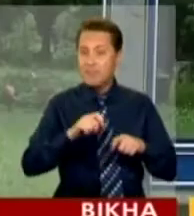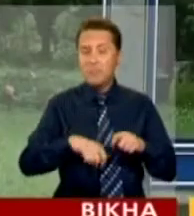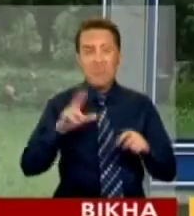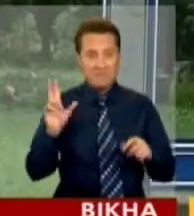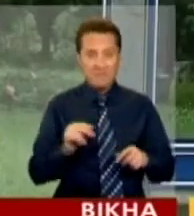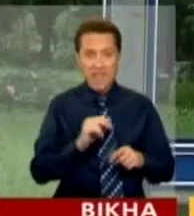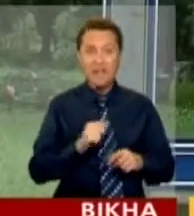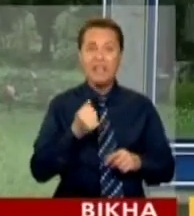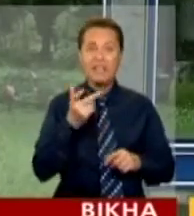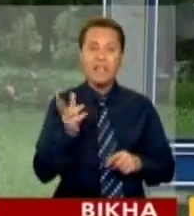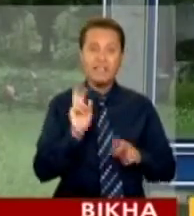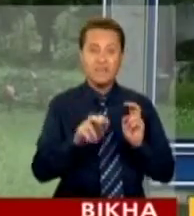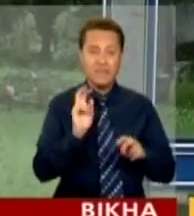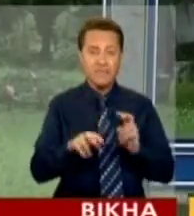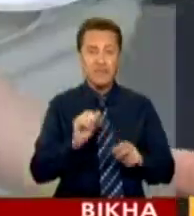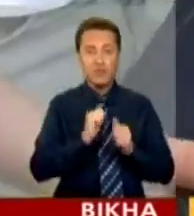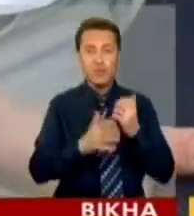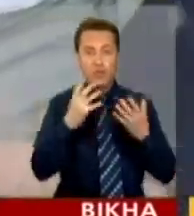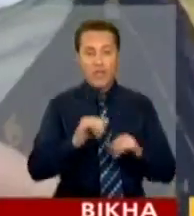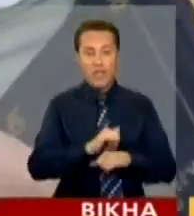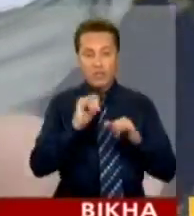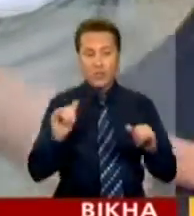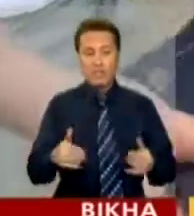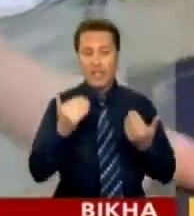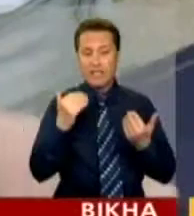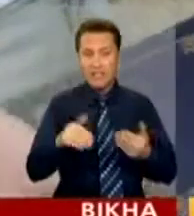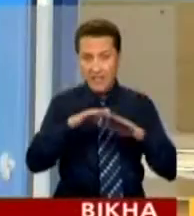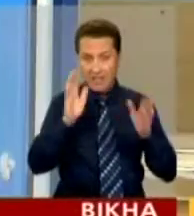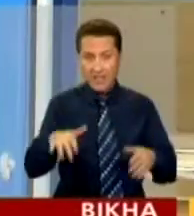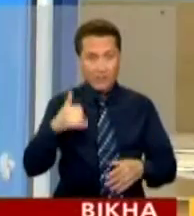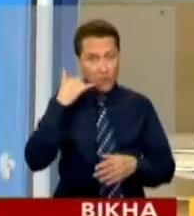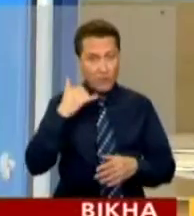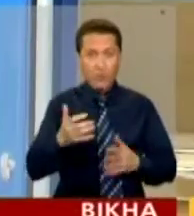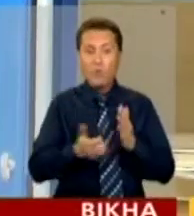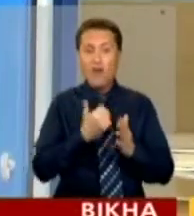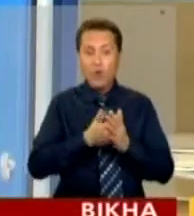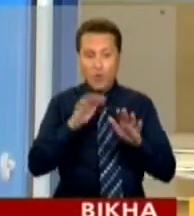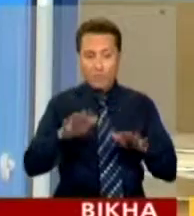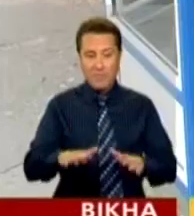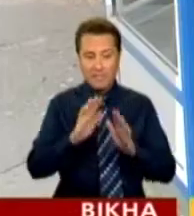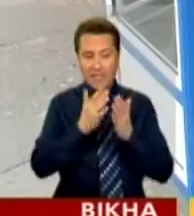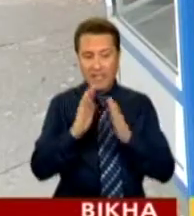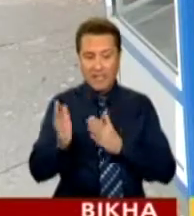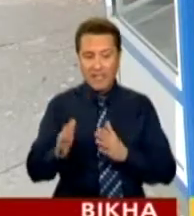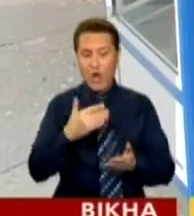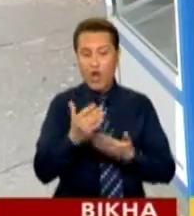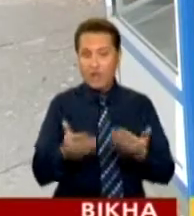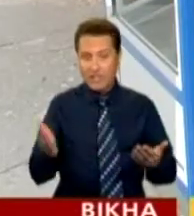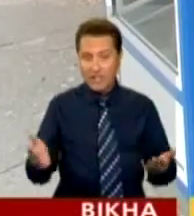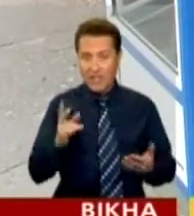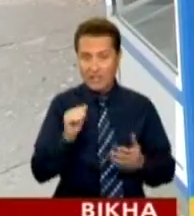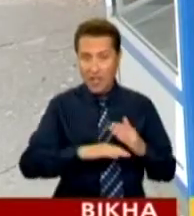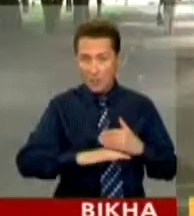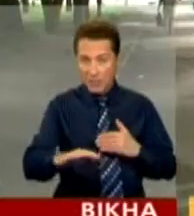вдалим, кількість відвідувачів щодня зростає. Нині у телефонних будках бракує місця для книг. Їх доводиться розкладати на підлозі,